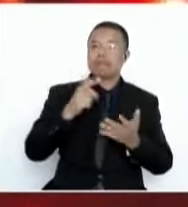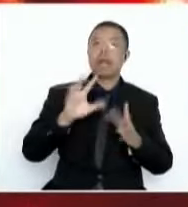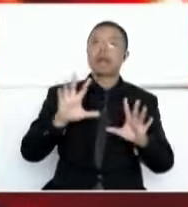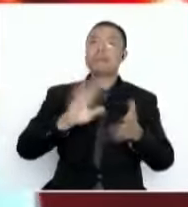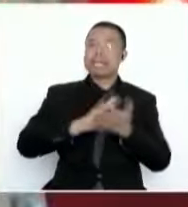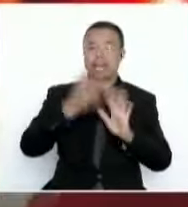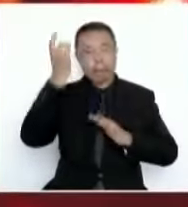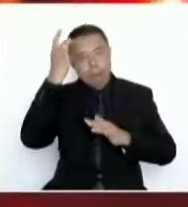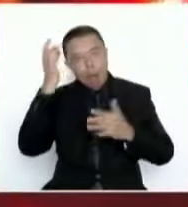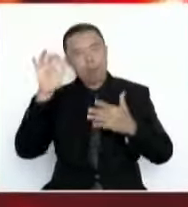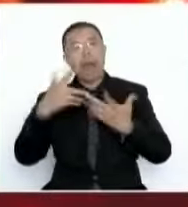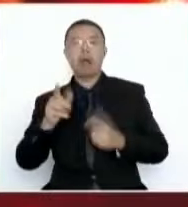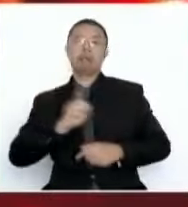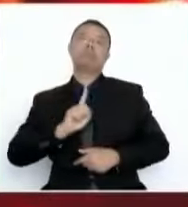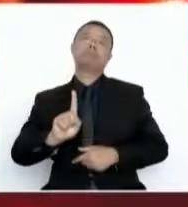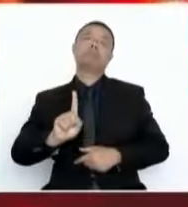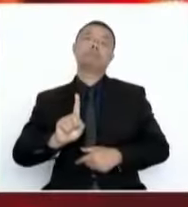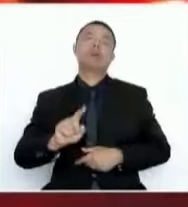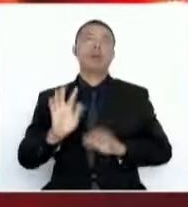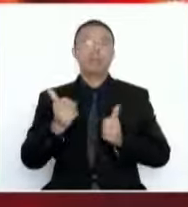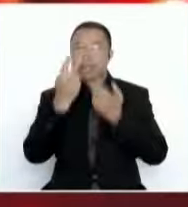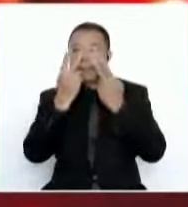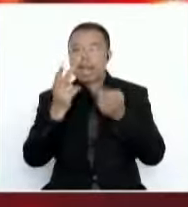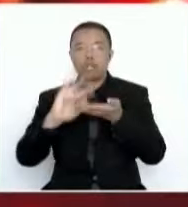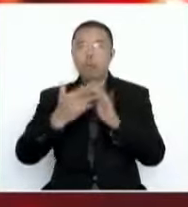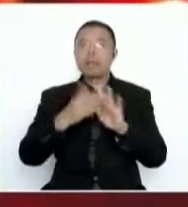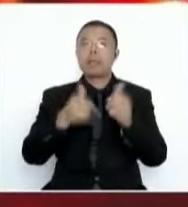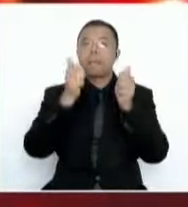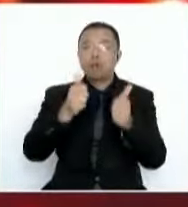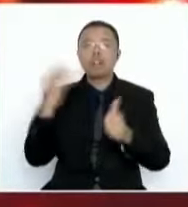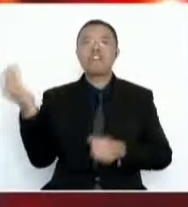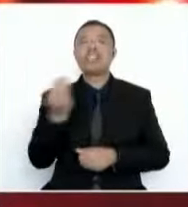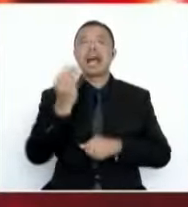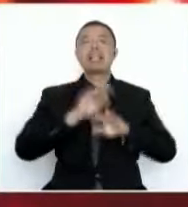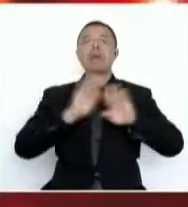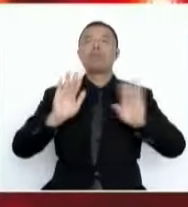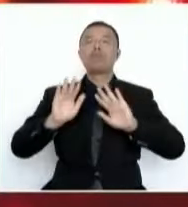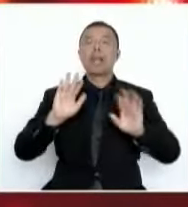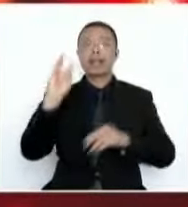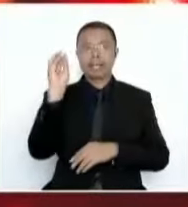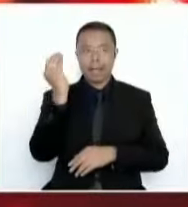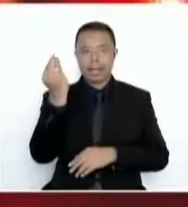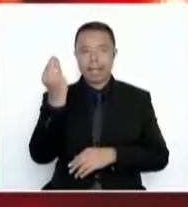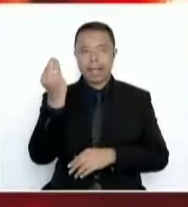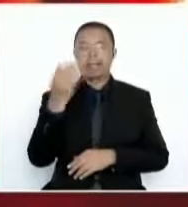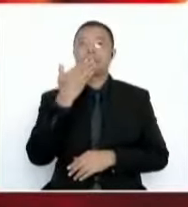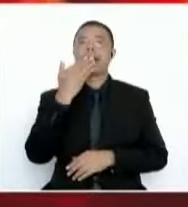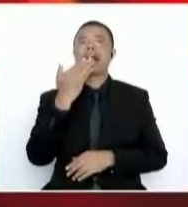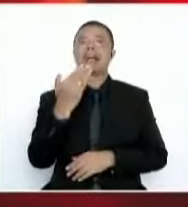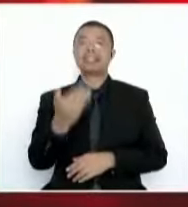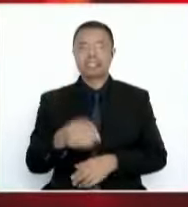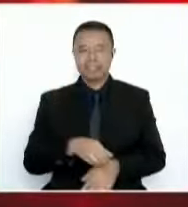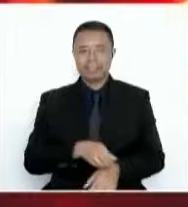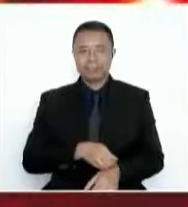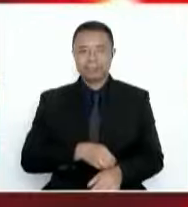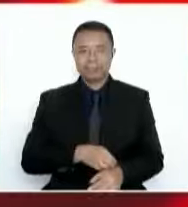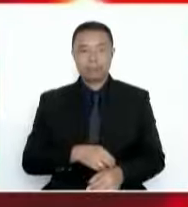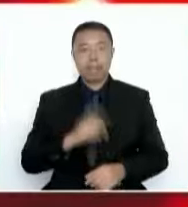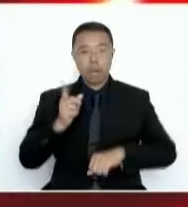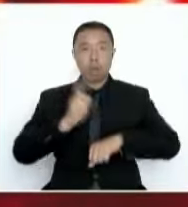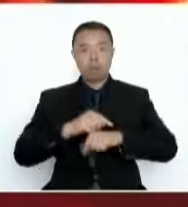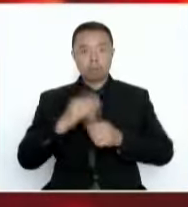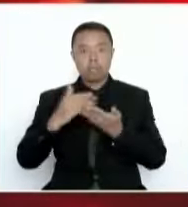melihat suatu ee ekosistem yang baik ekosistem wisata Budaya Jakarta demikian Terima kasih Masih ada sisa waktu